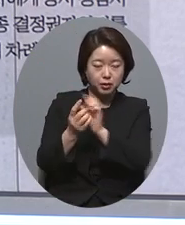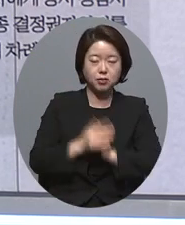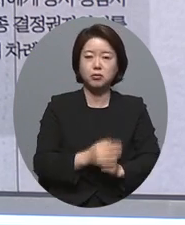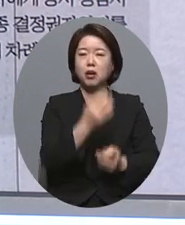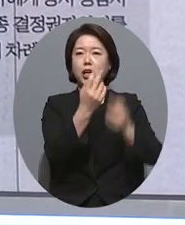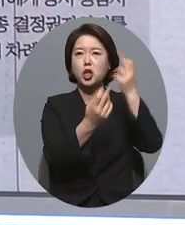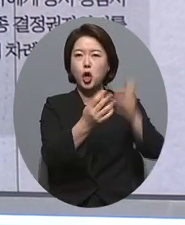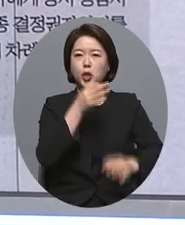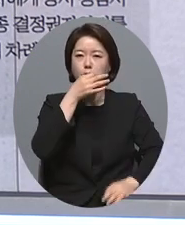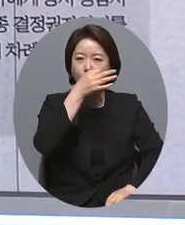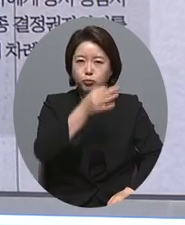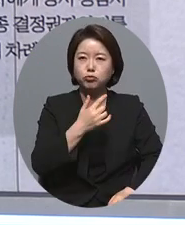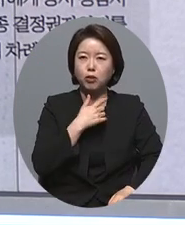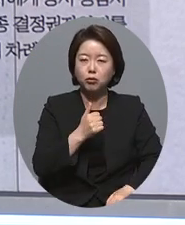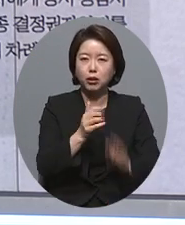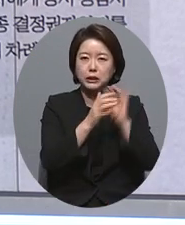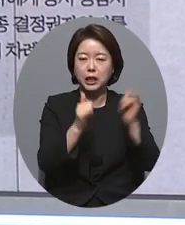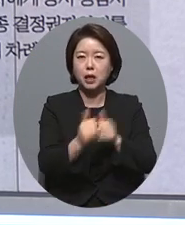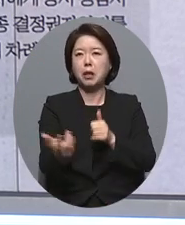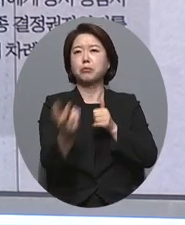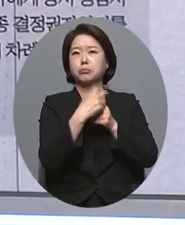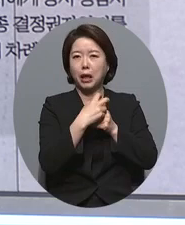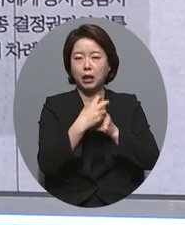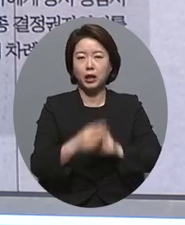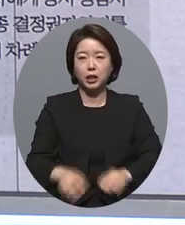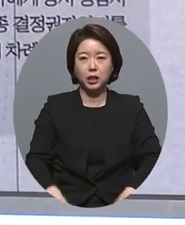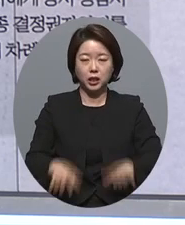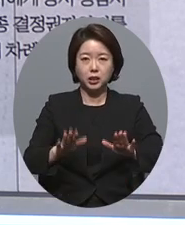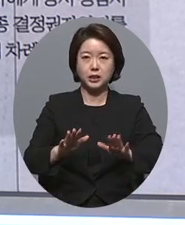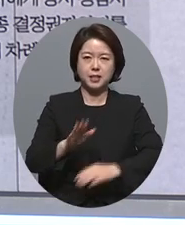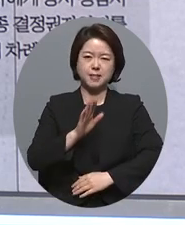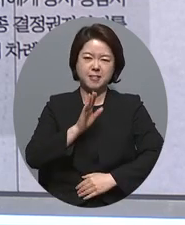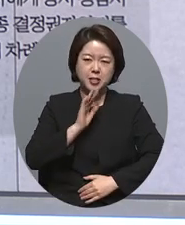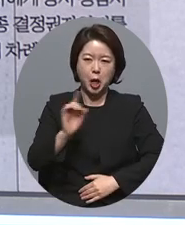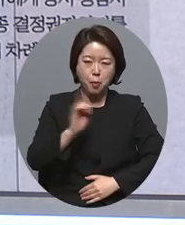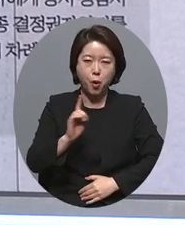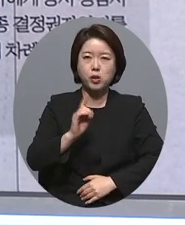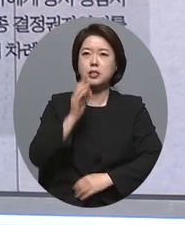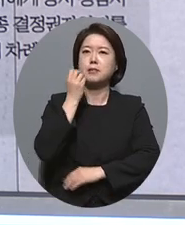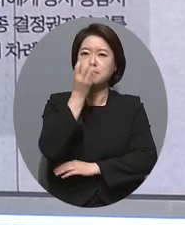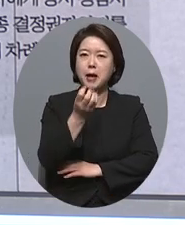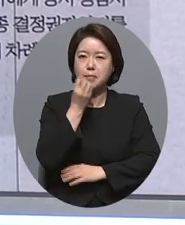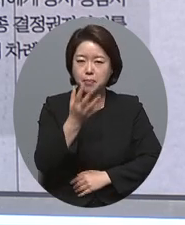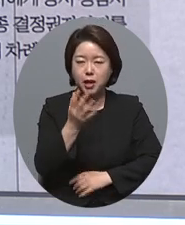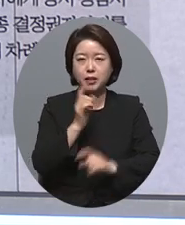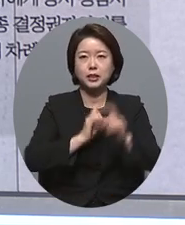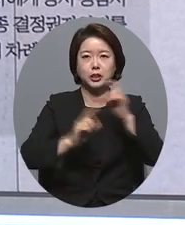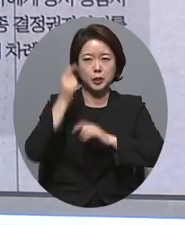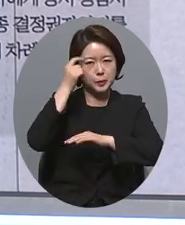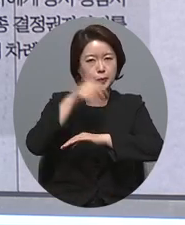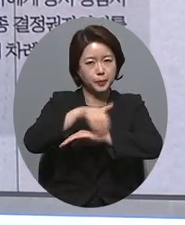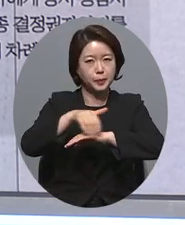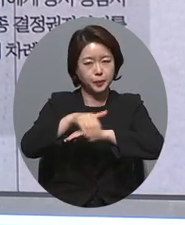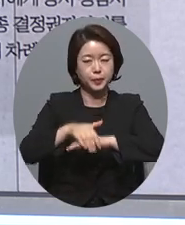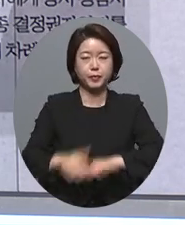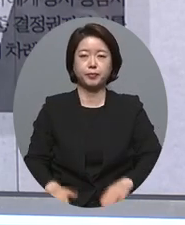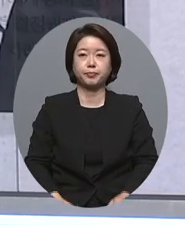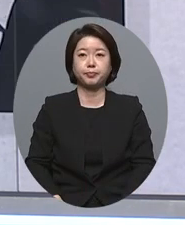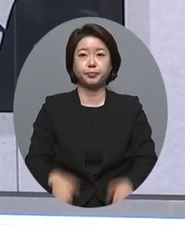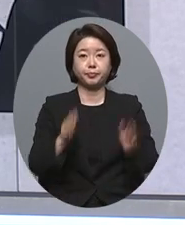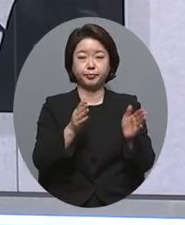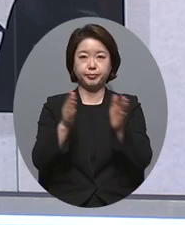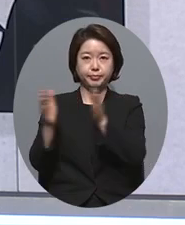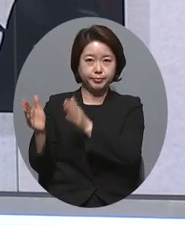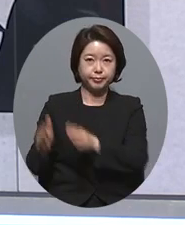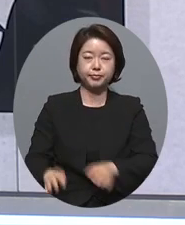사람들에게 배신감을 느꼈다. 또 이제는 사실만을 이야기하겠다라면서 추가 폭로를 예고하기도 했습니다. 다음 소설을